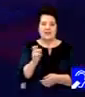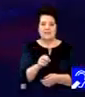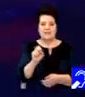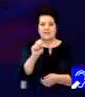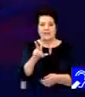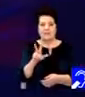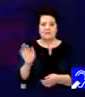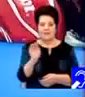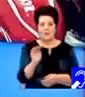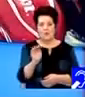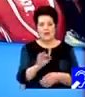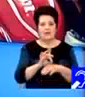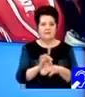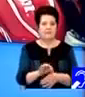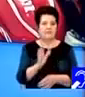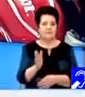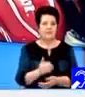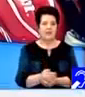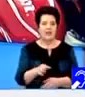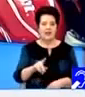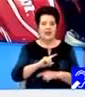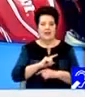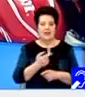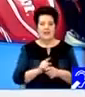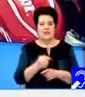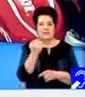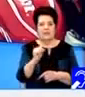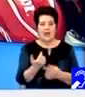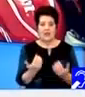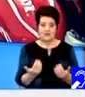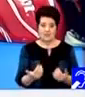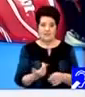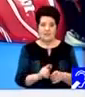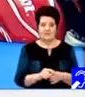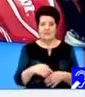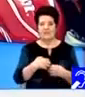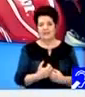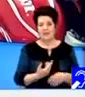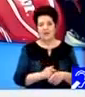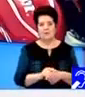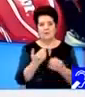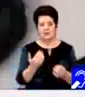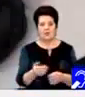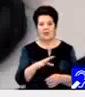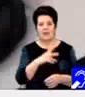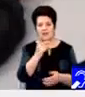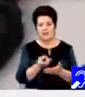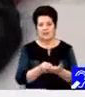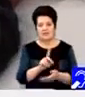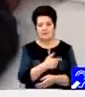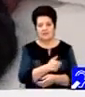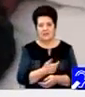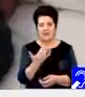13 februarie. Finala pierdută ieri la Australian Open a fost epuizantă pentru Simona Halep. Românca a ajuns aseară la spital